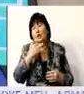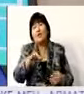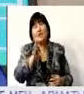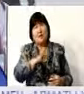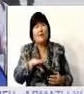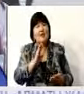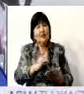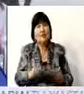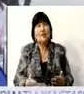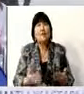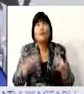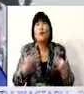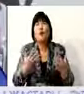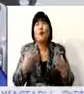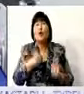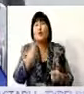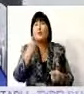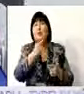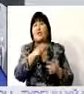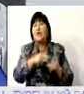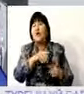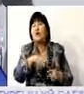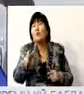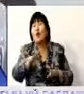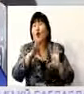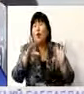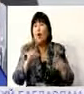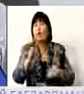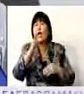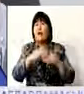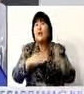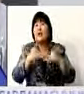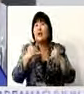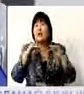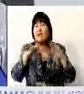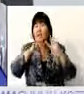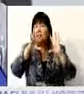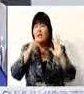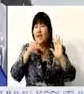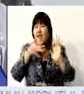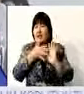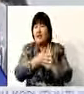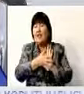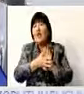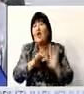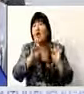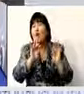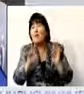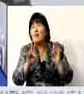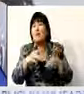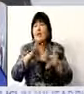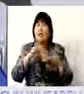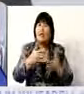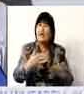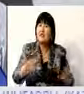септігін тигізеді. Бүгінгі күнге дейін 1,5 миллиардтай общий осыған строительствеге ішіндегі кеткен жаңағы мебелі бар басқа заттардың